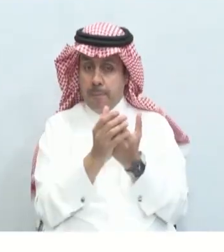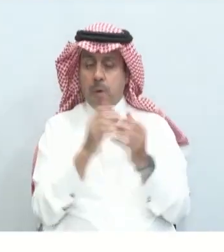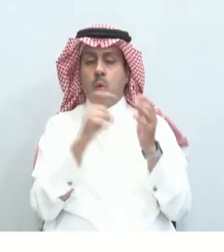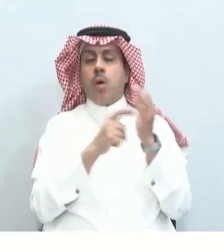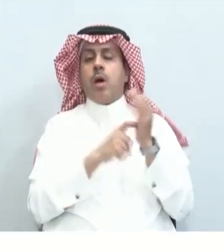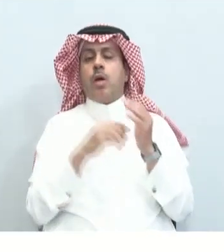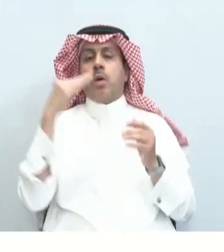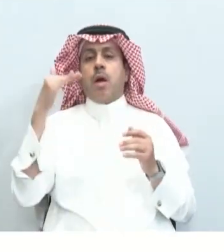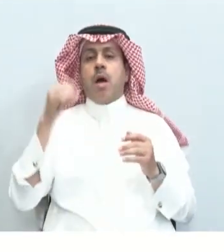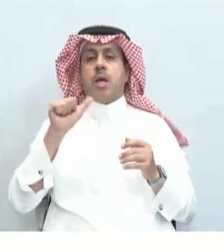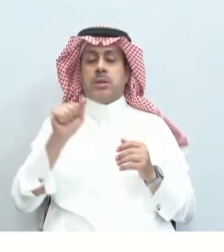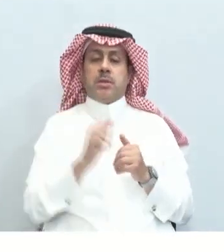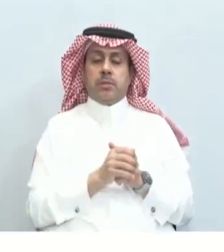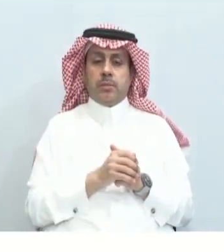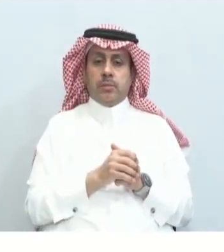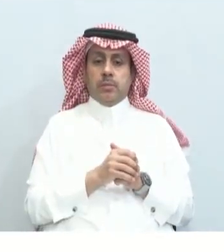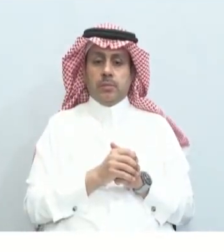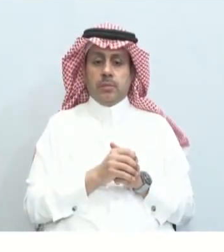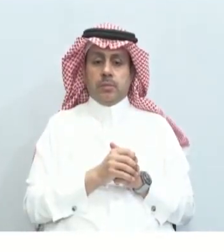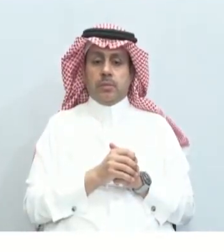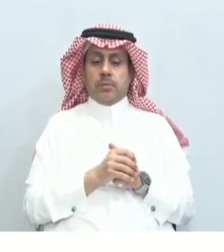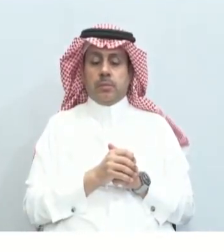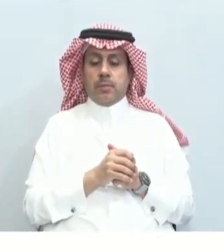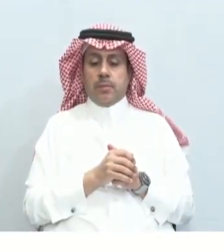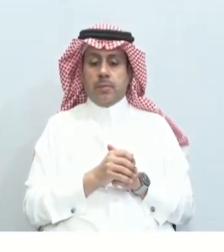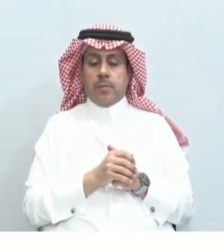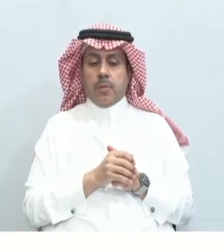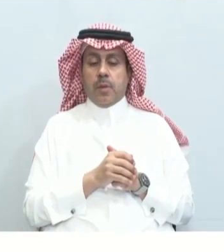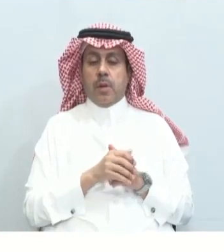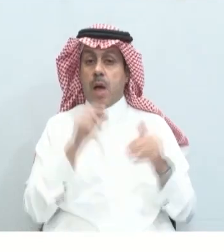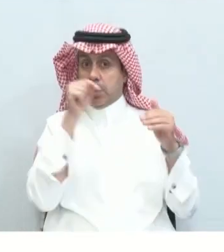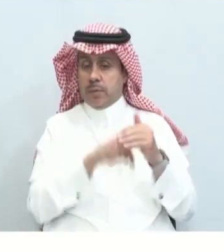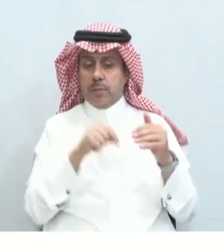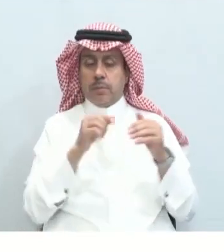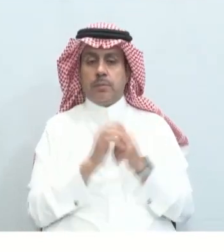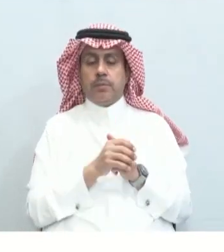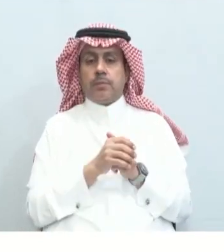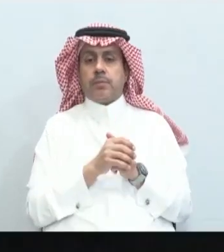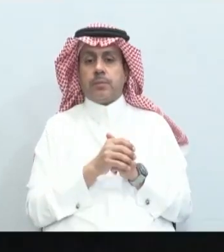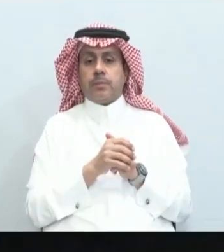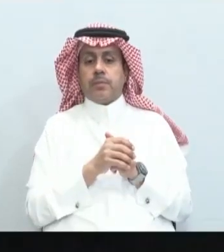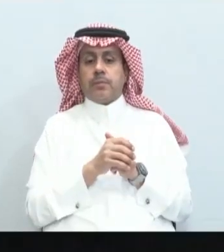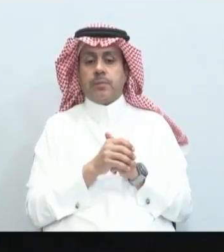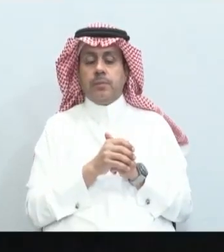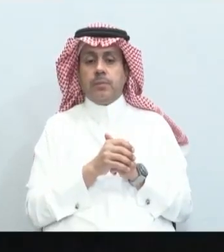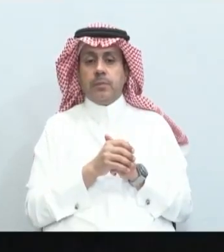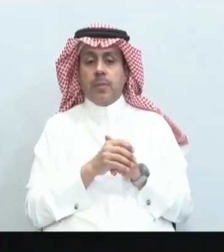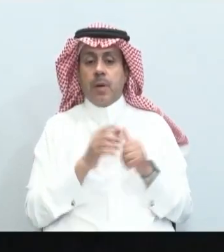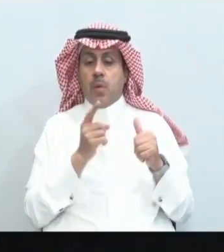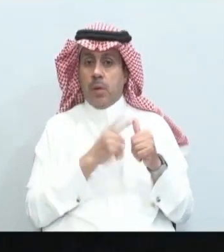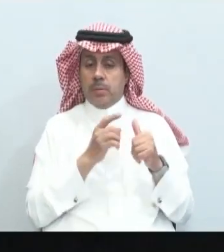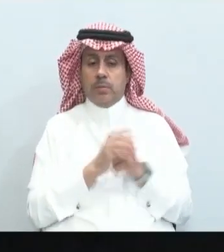والقانون الخاص وماذا سنتعلم وماذا سناخذ يتوقع منك خط طالب واختي الطالب في نهايه الدرس